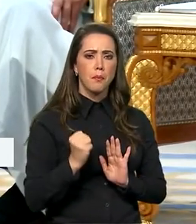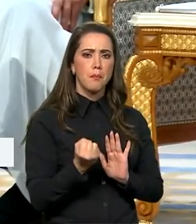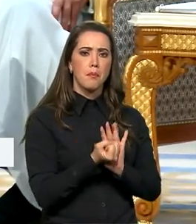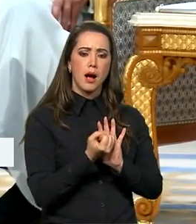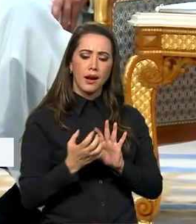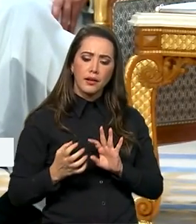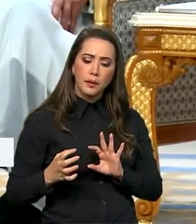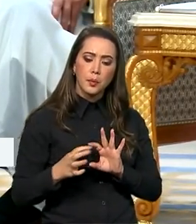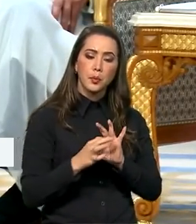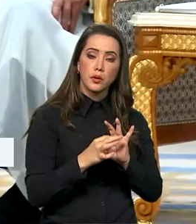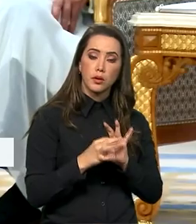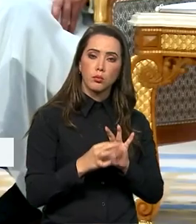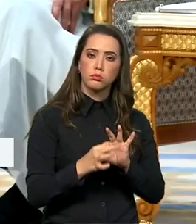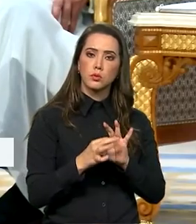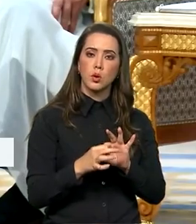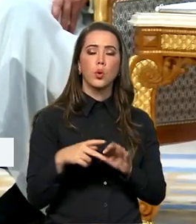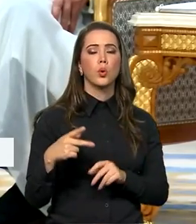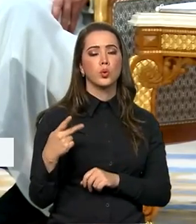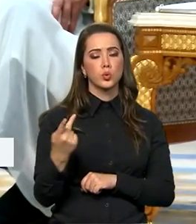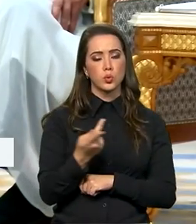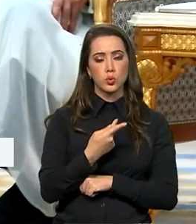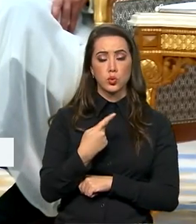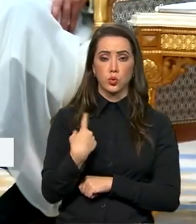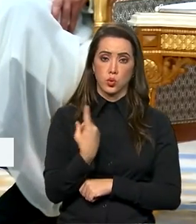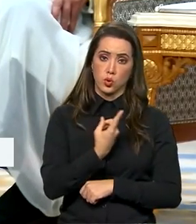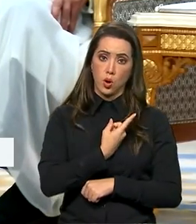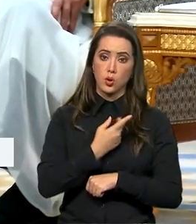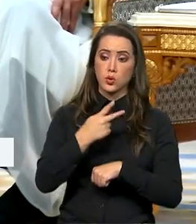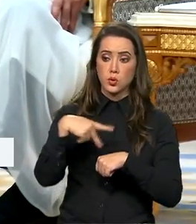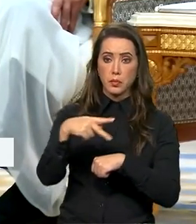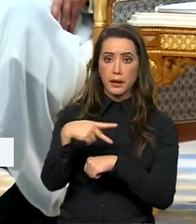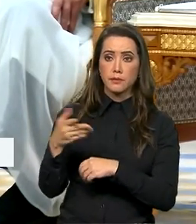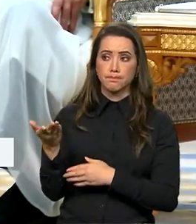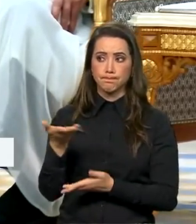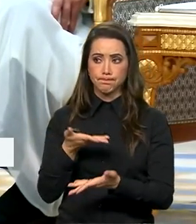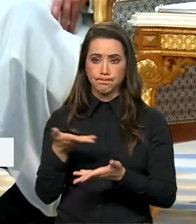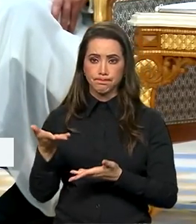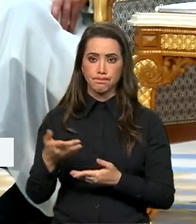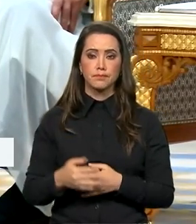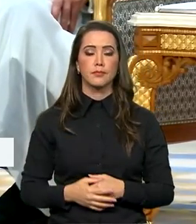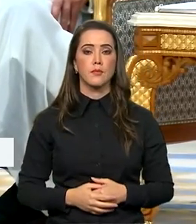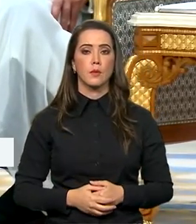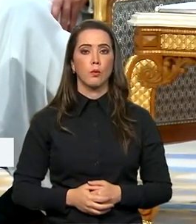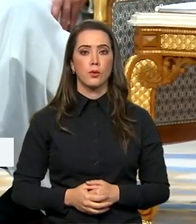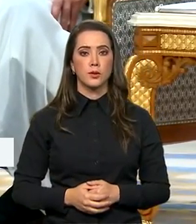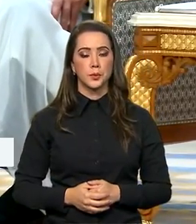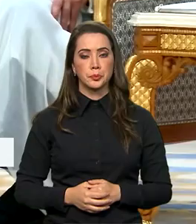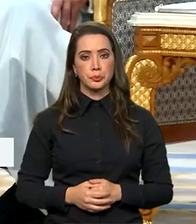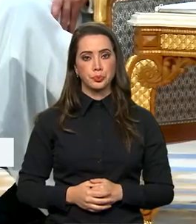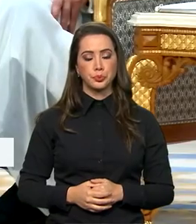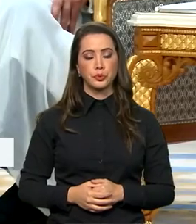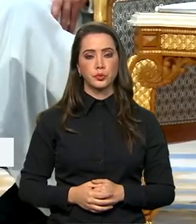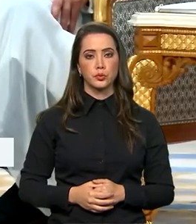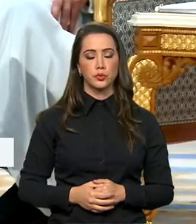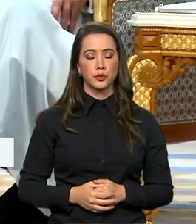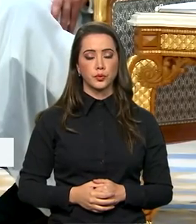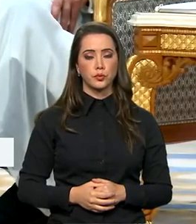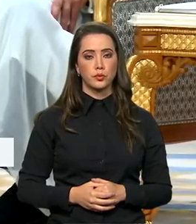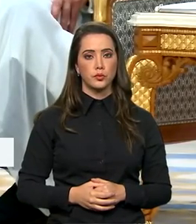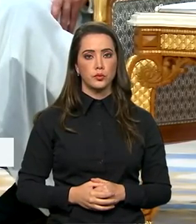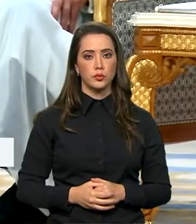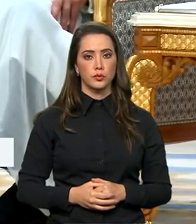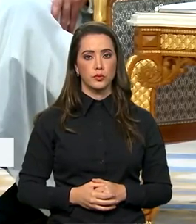estreitamento dos laços entre nossas regiões. وكانت تلك القمه صاحب السمو كما تتذكرون